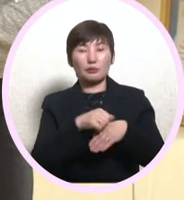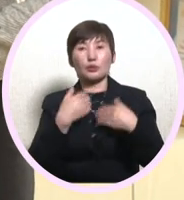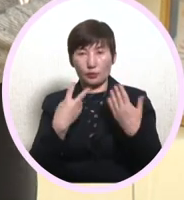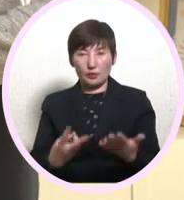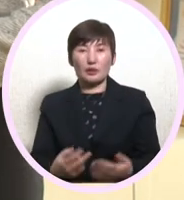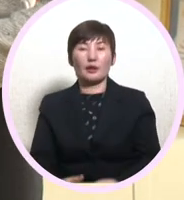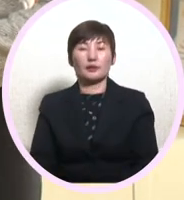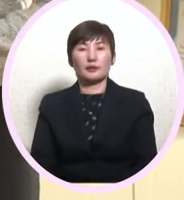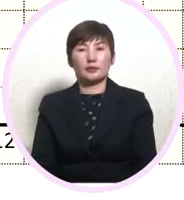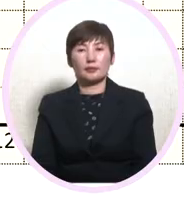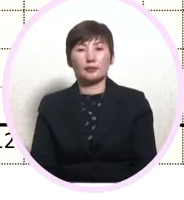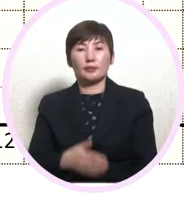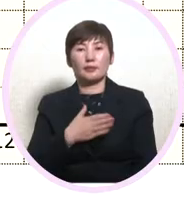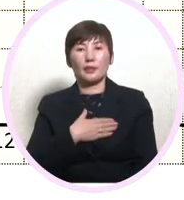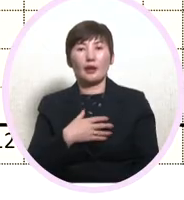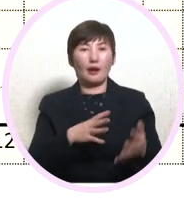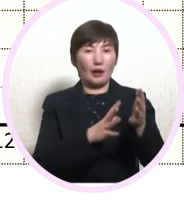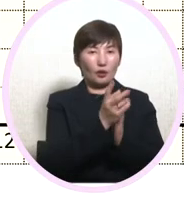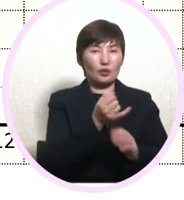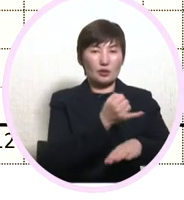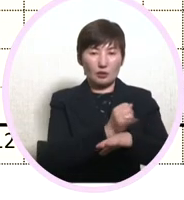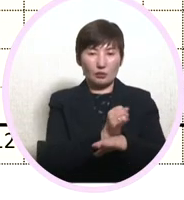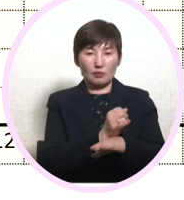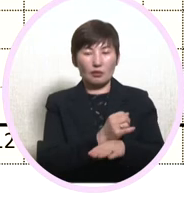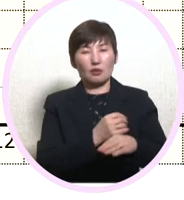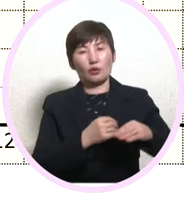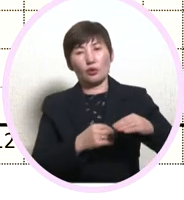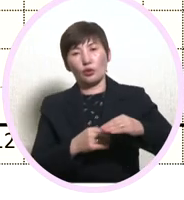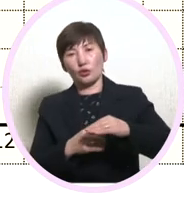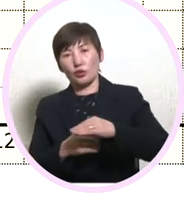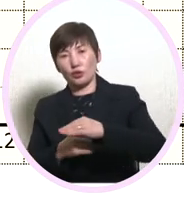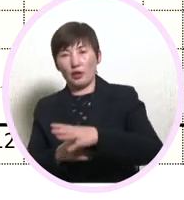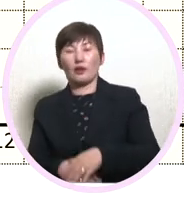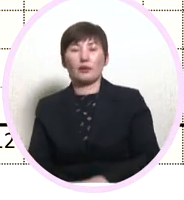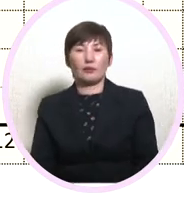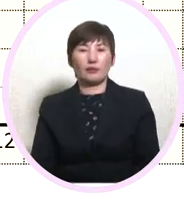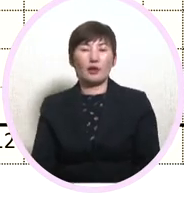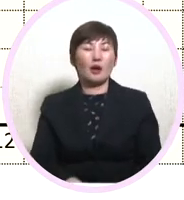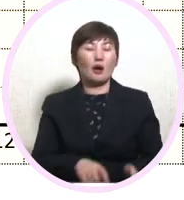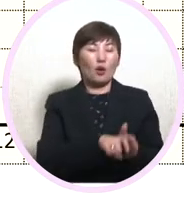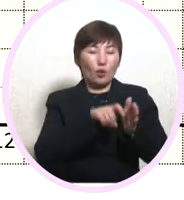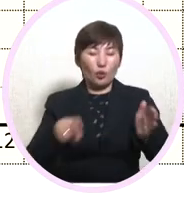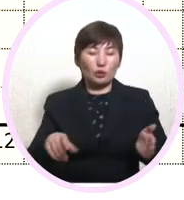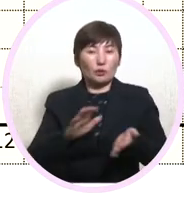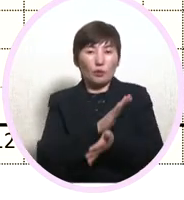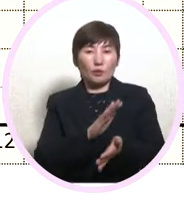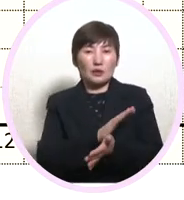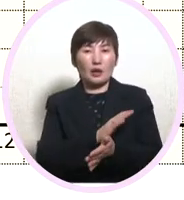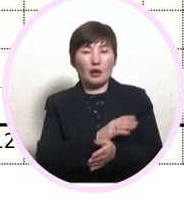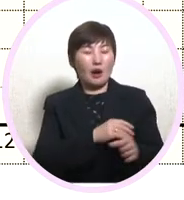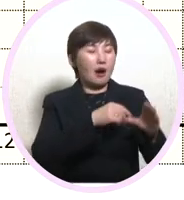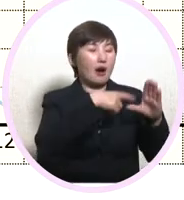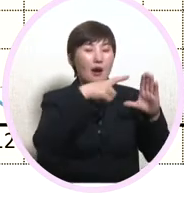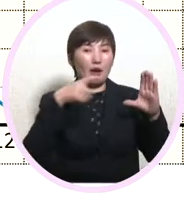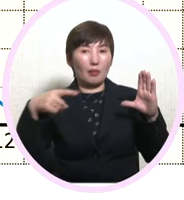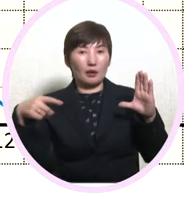За би 12 секундын турш хөдөлжээ гэж. За одоо энэ биеийн хурд хугацааны граф